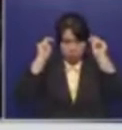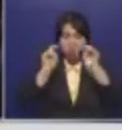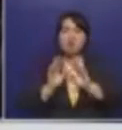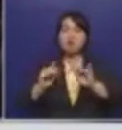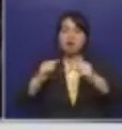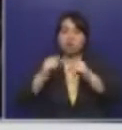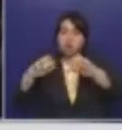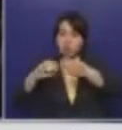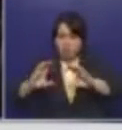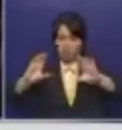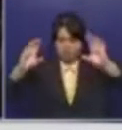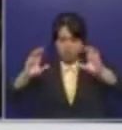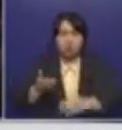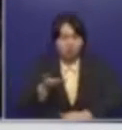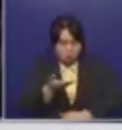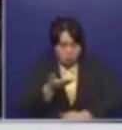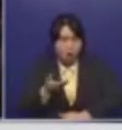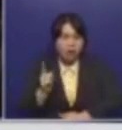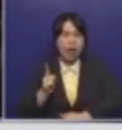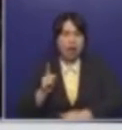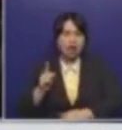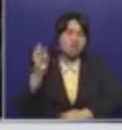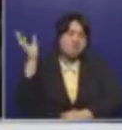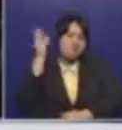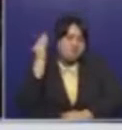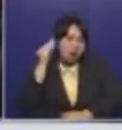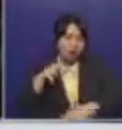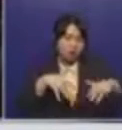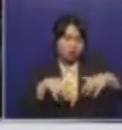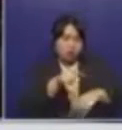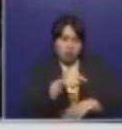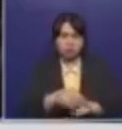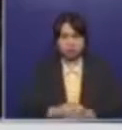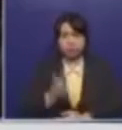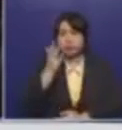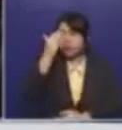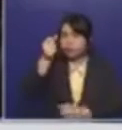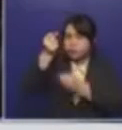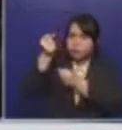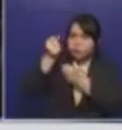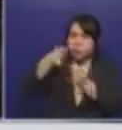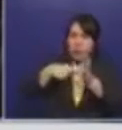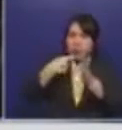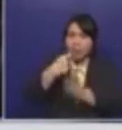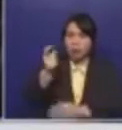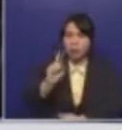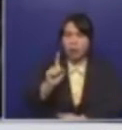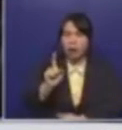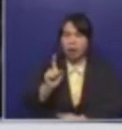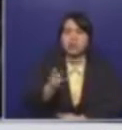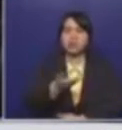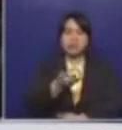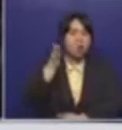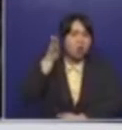าลให้ท่านรับฟังความคิดเห็นของนักศึกษาประชาชนว่าทำไมวันนี้เขาต้องออกมาเคลื่อนไหวในครั้งนี้ก็เพื่ออนาคตของเข